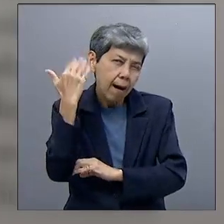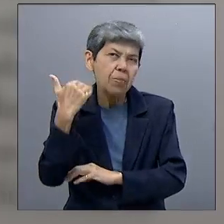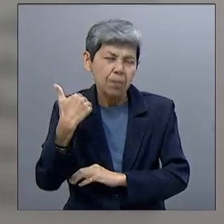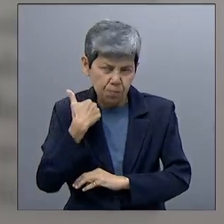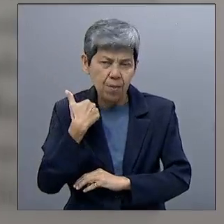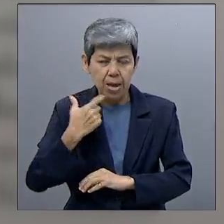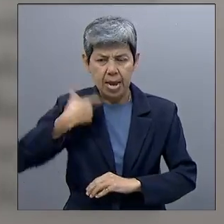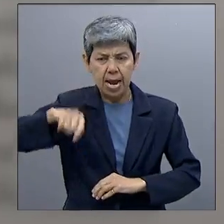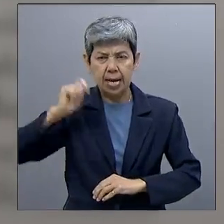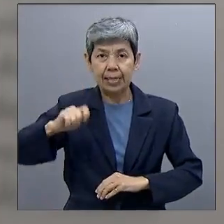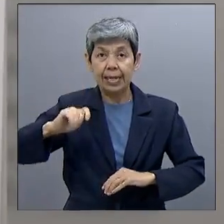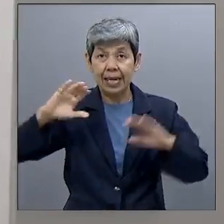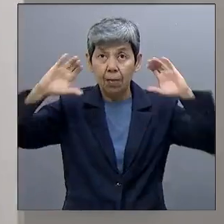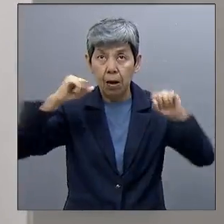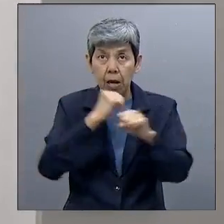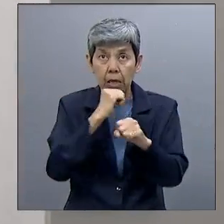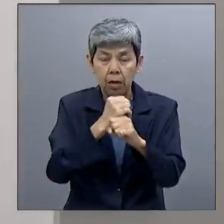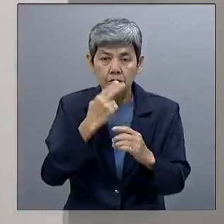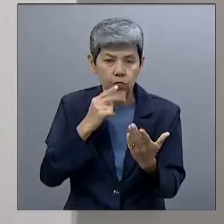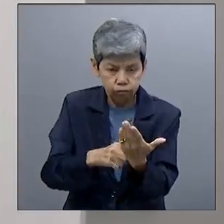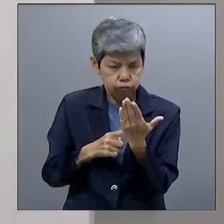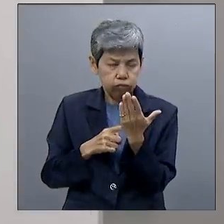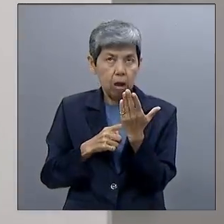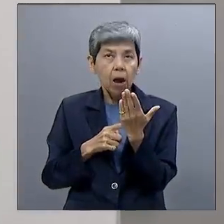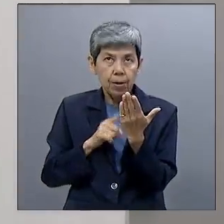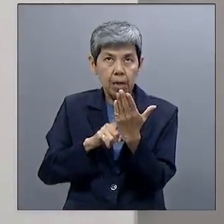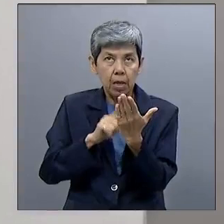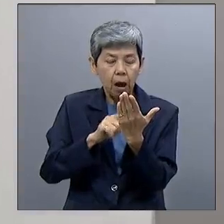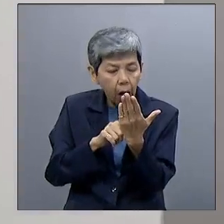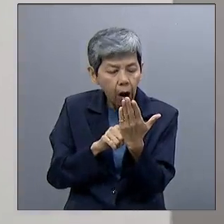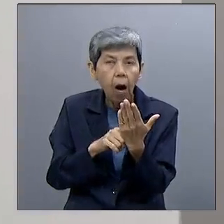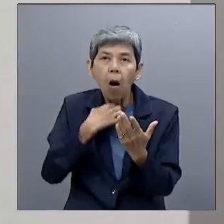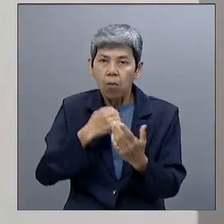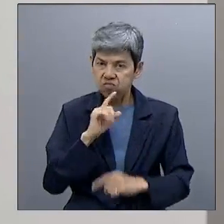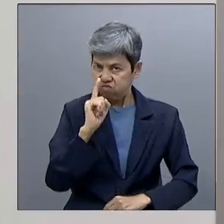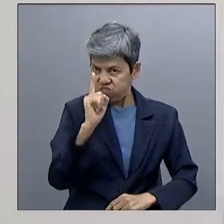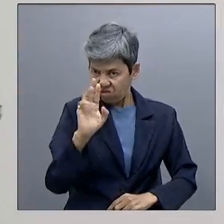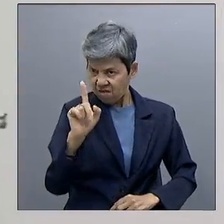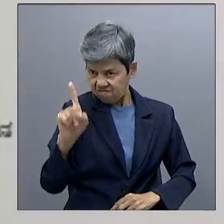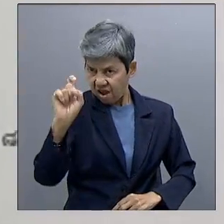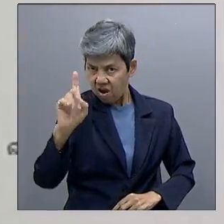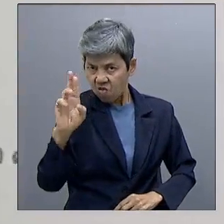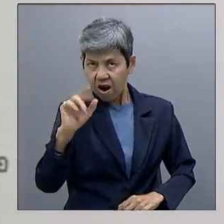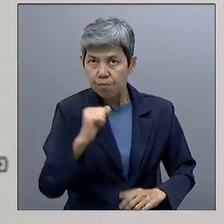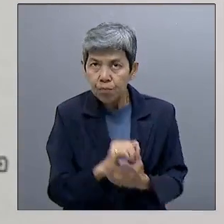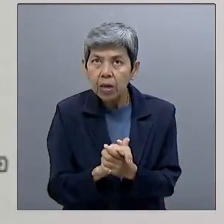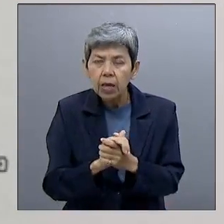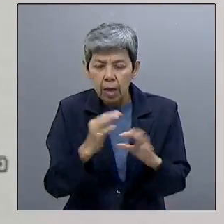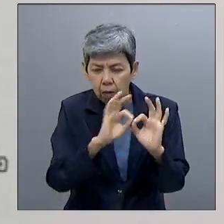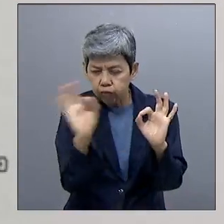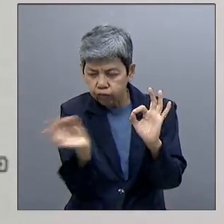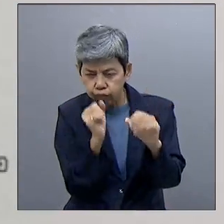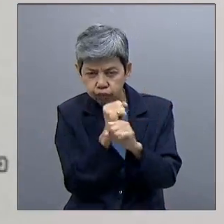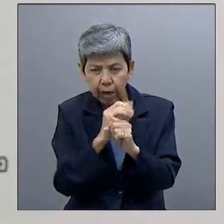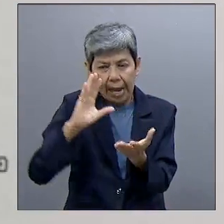อัยการท่านนึงได้รับหนังสือฉบับนี้แล้วก็เป็นการข่มขู่เอาชีวิตค่ะถอดมาจากข้อความใน